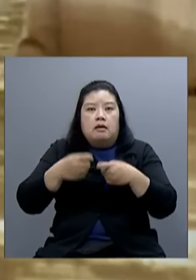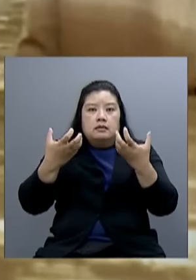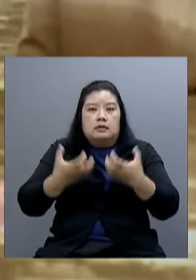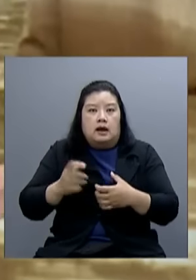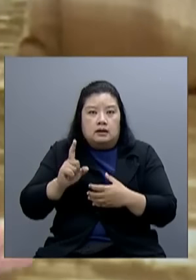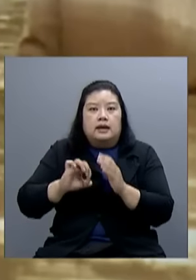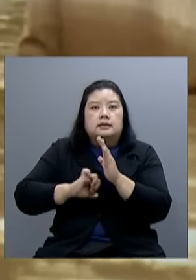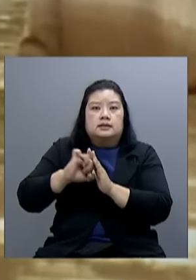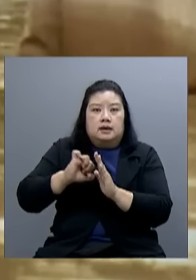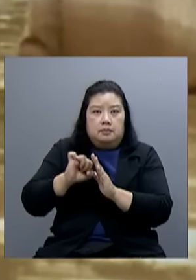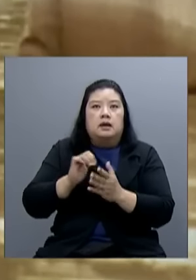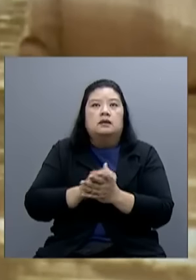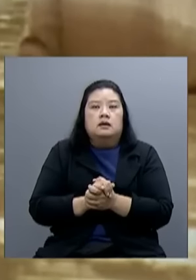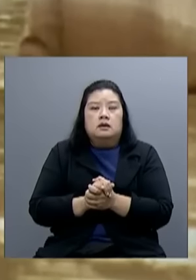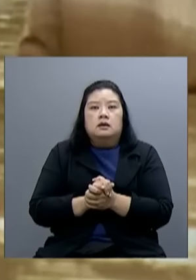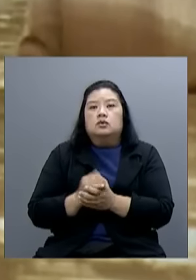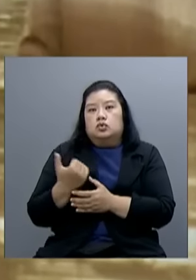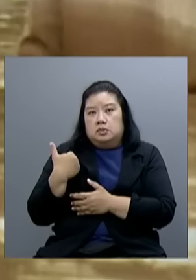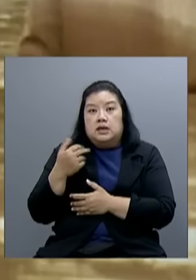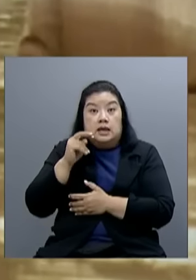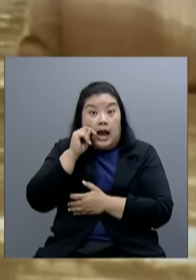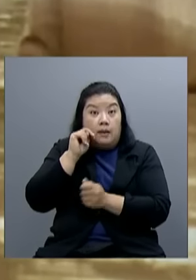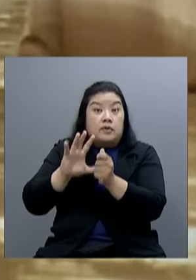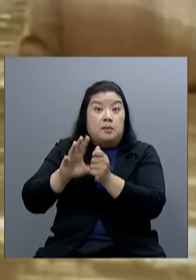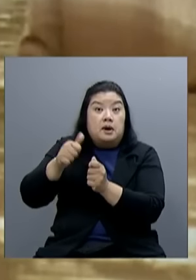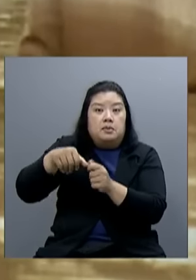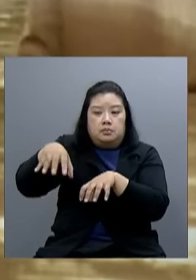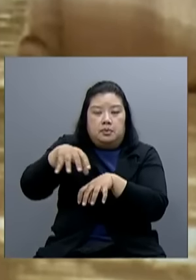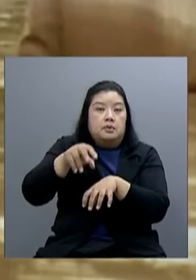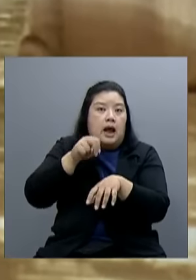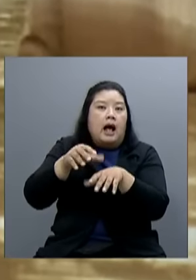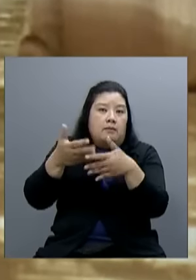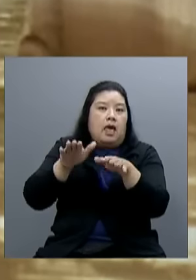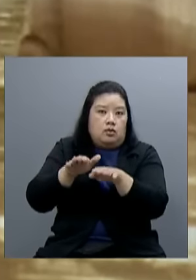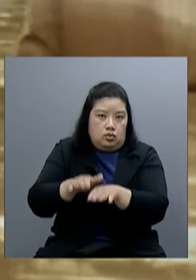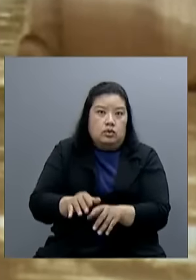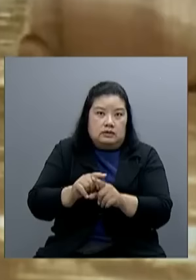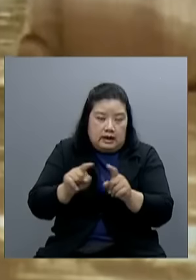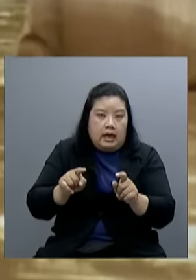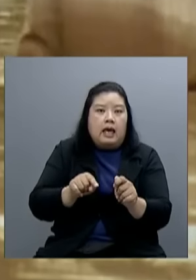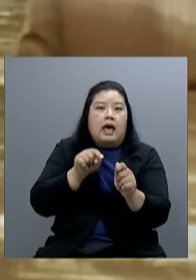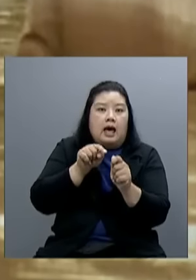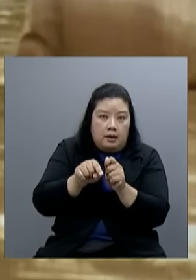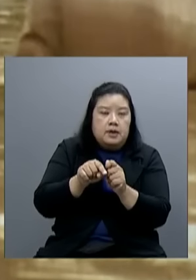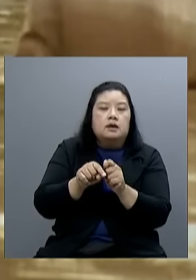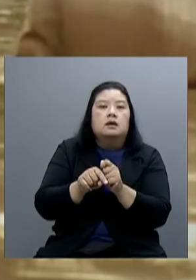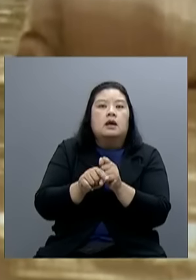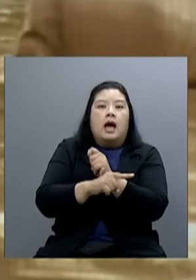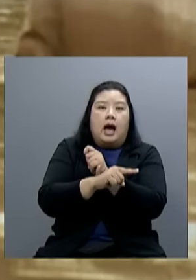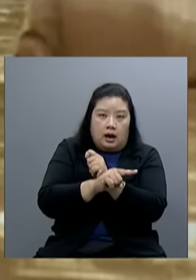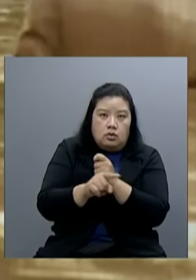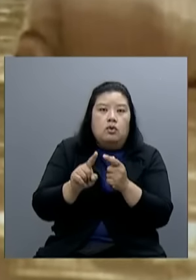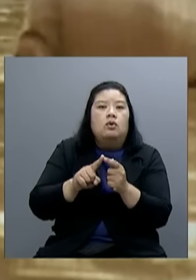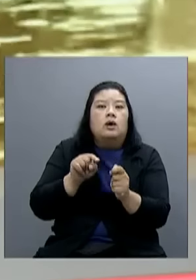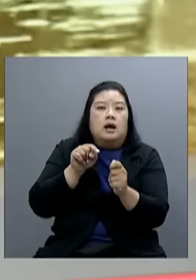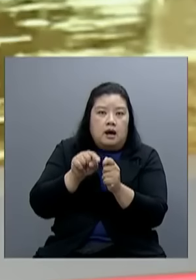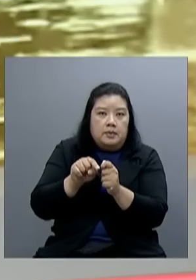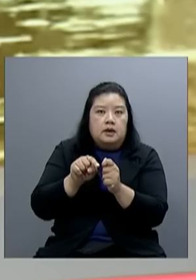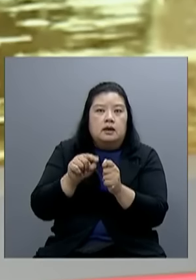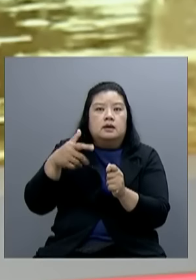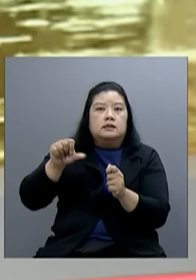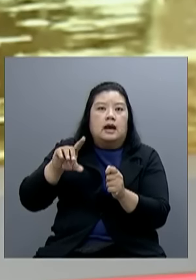งใหม่เนี่ยเอาโอเคในตัวเมืองอาจจะเริ่มระดับน้ำลดลงแล้วแต่ว่าตอนนี้อย่างรอบนอกหางดงสารพียิ่งสารพีนี่ยิ่งหนักแล้วก็กำลังจะไป